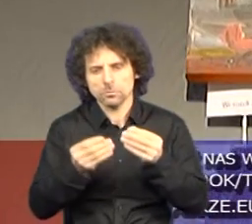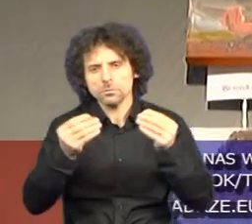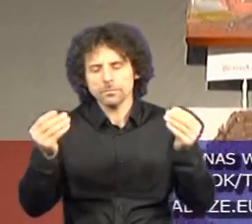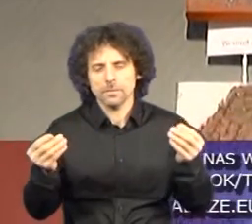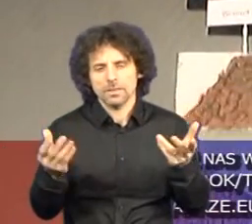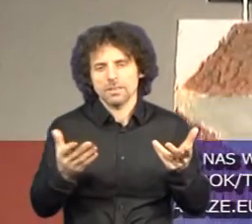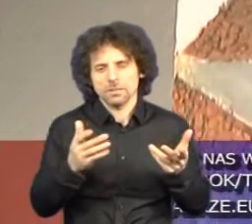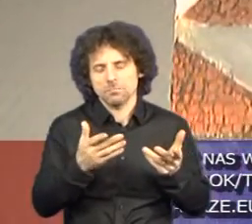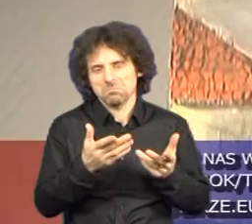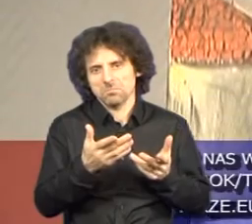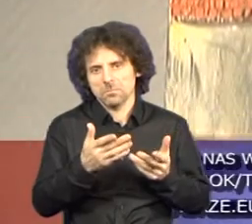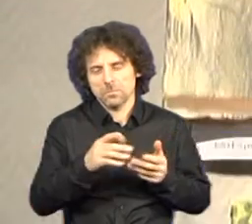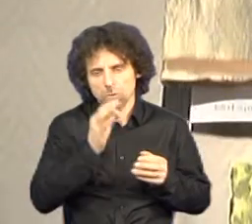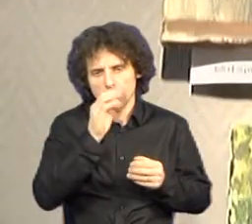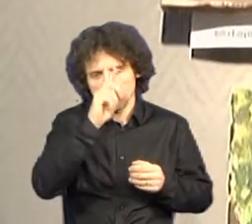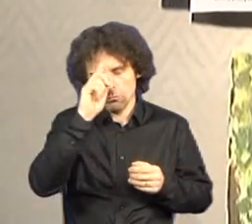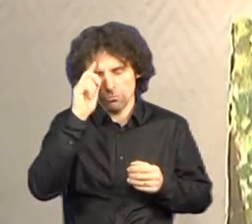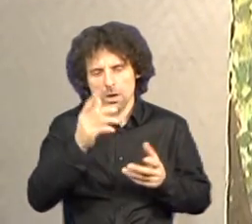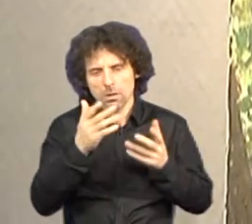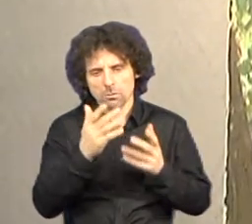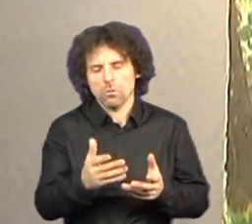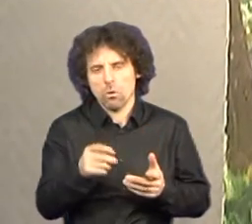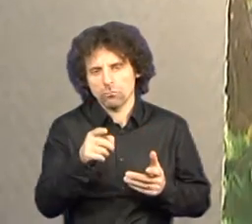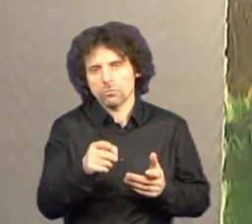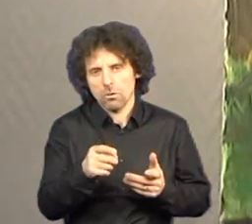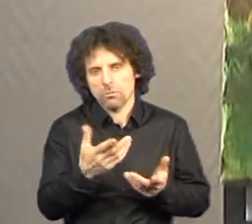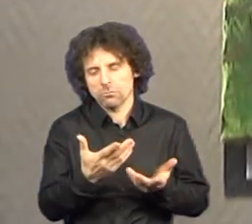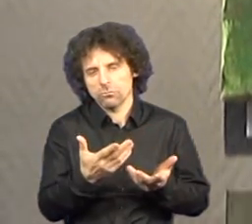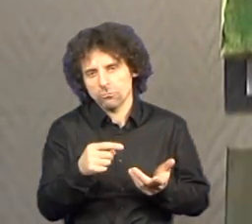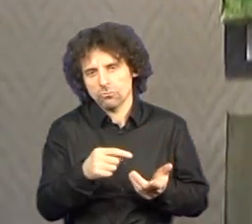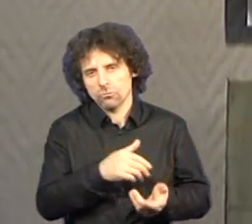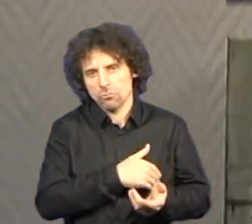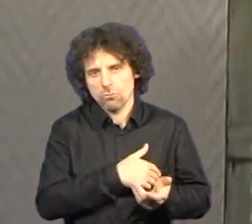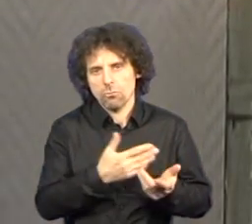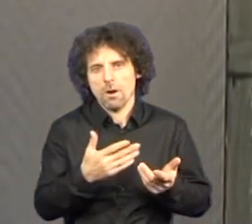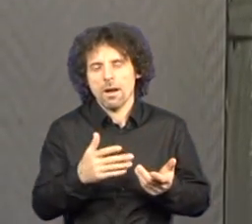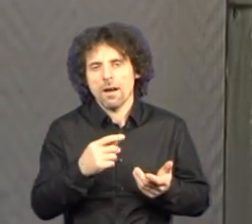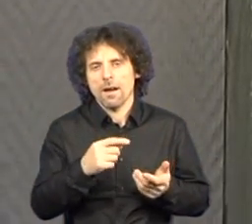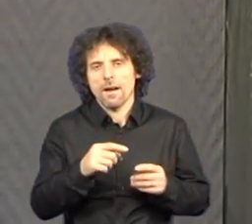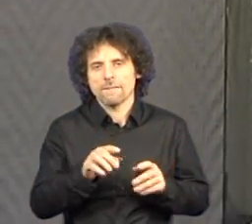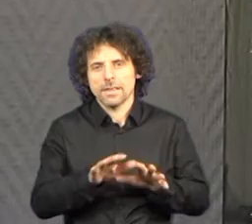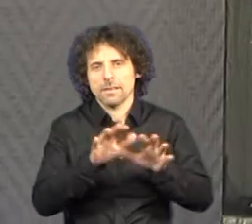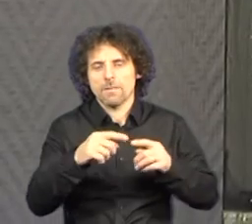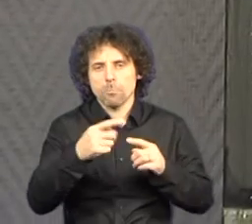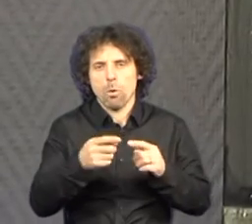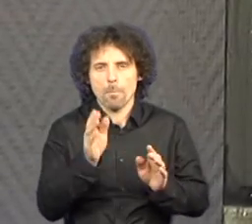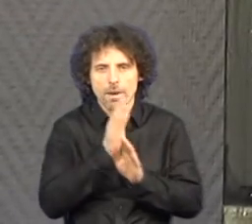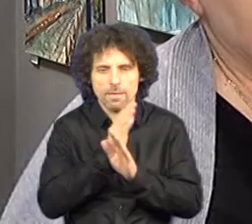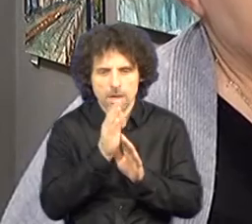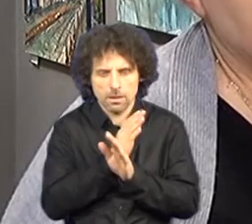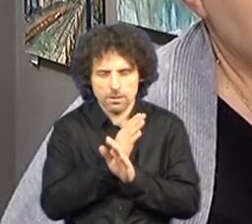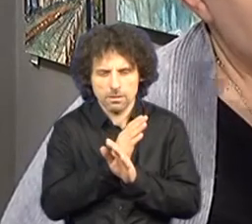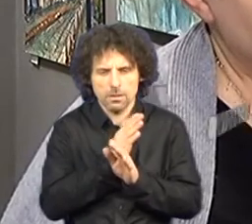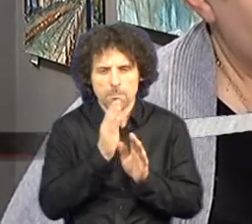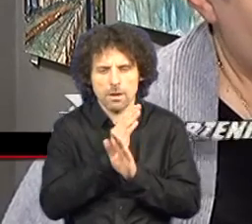skwerków i dobrze, że ludzie chcą to przedstawiać, dobrze, że jest to gdzieś utrwalane. Jest to wystawa poplenerowa, po plenerze